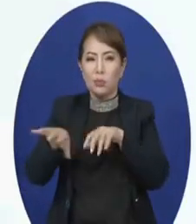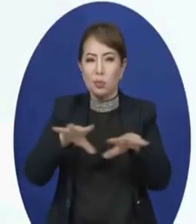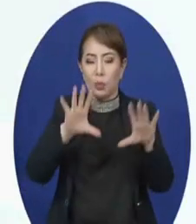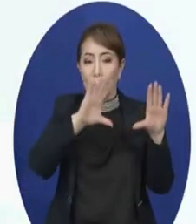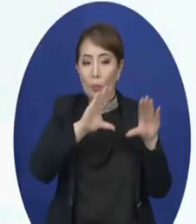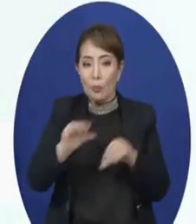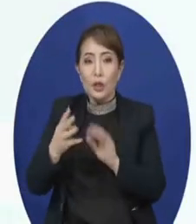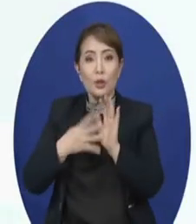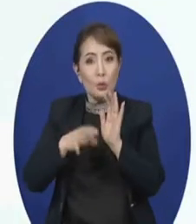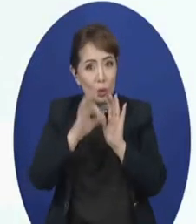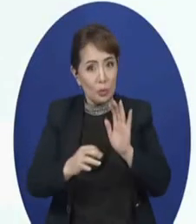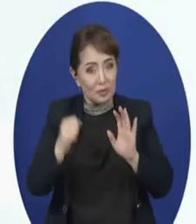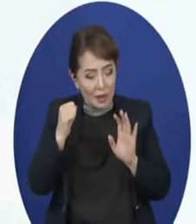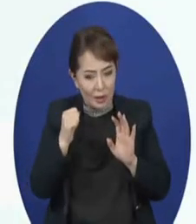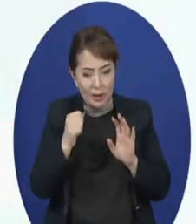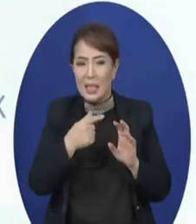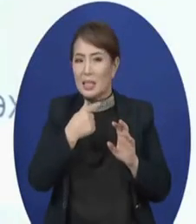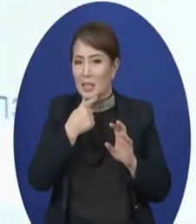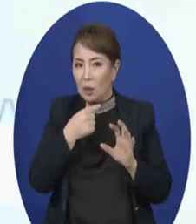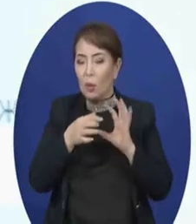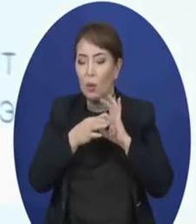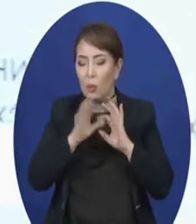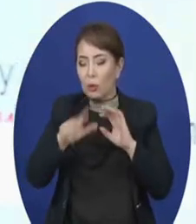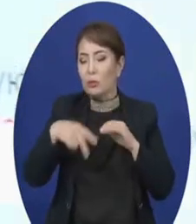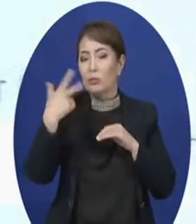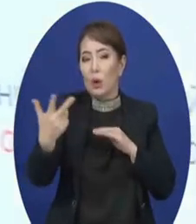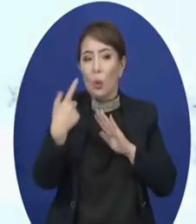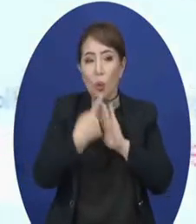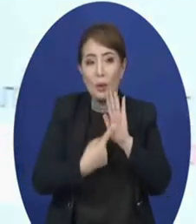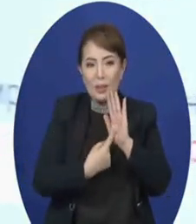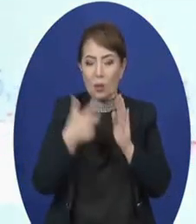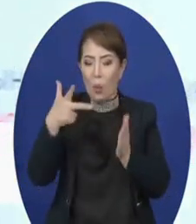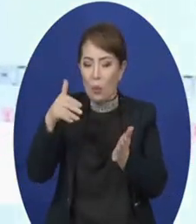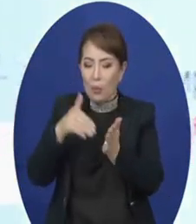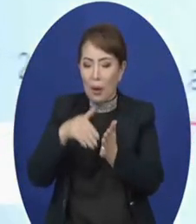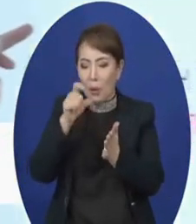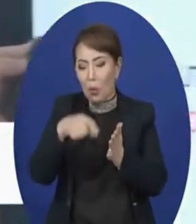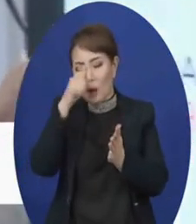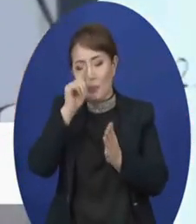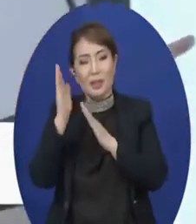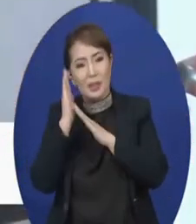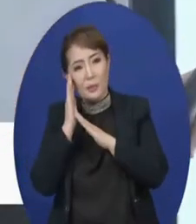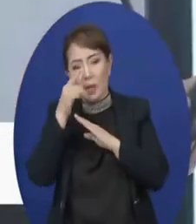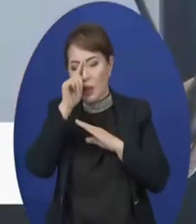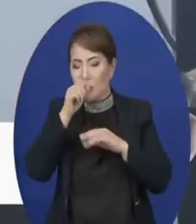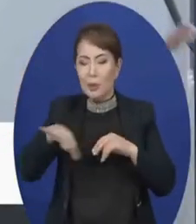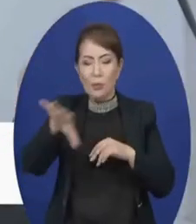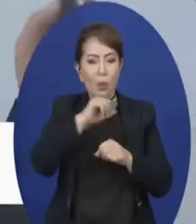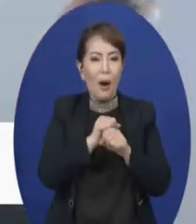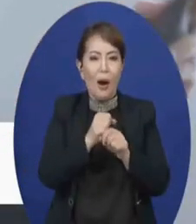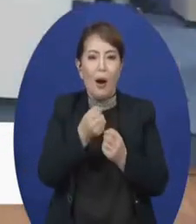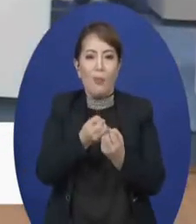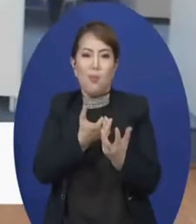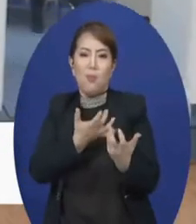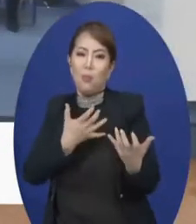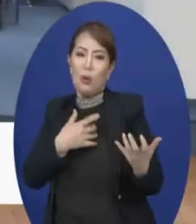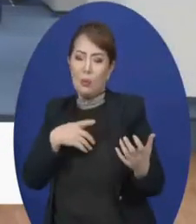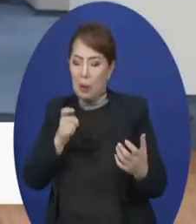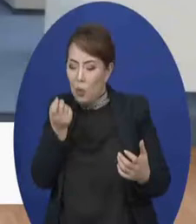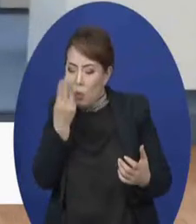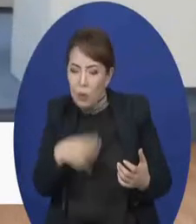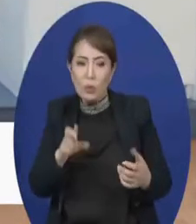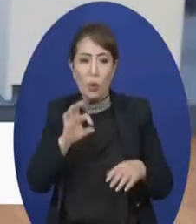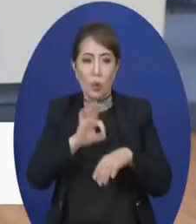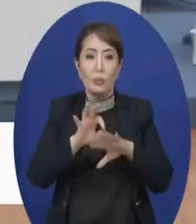бууруулна. Үгүй бол 3-р сард цар тахлын улмаас 3000 гаруй хүн эмнэлэг твэвтэж цаашид эмнэлэг ачааллаад ийлэхгүй төрнө. Зөвхөн хүнд